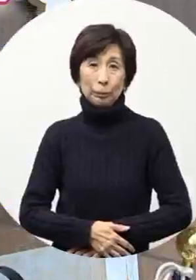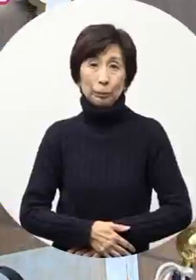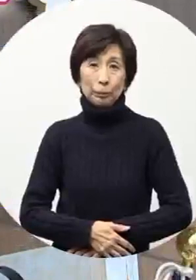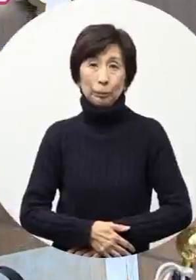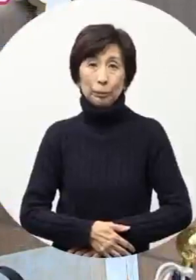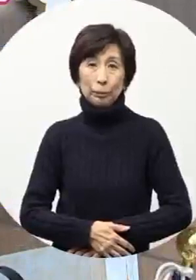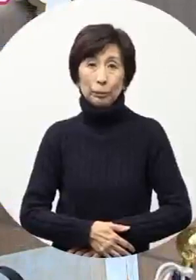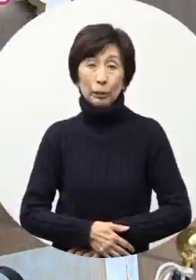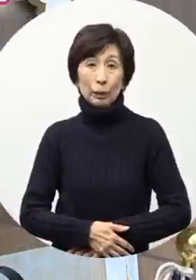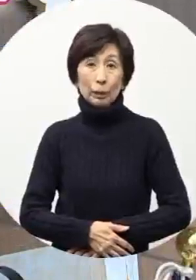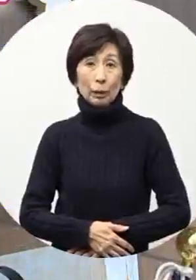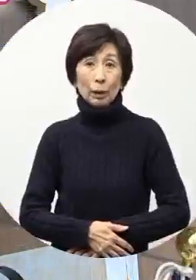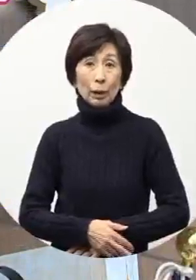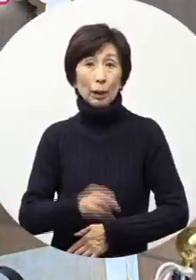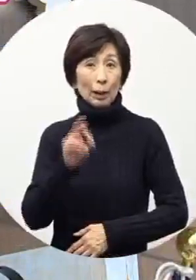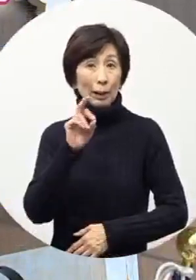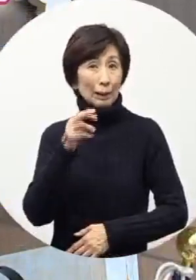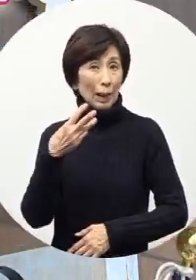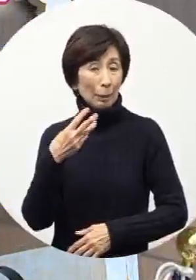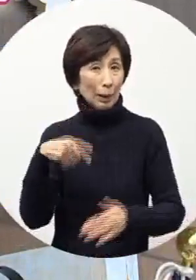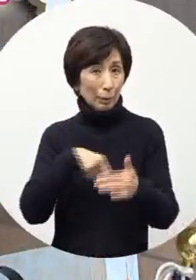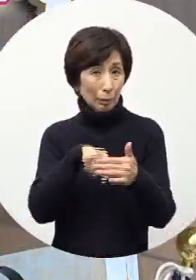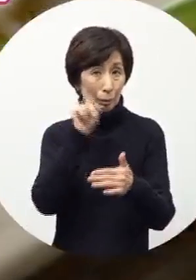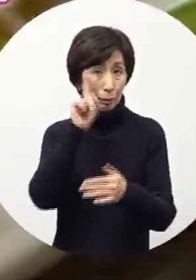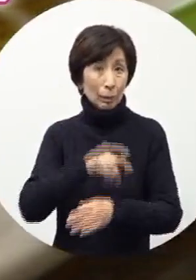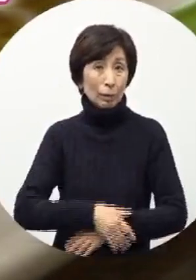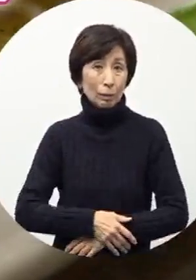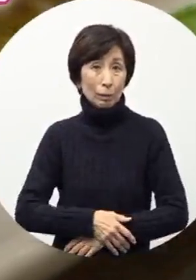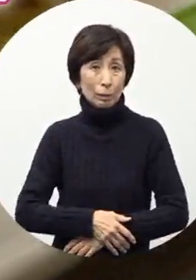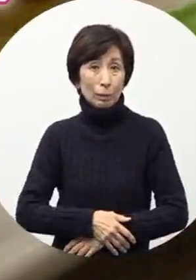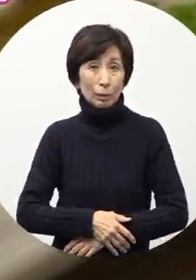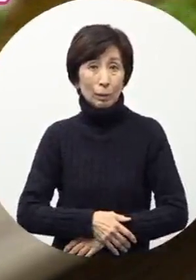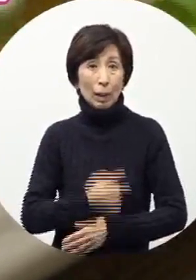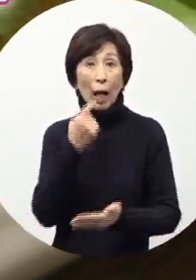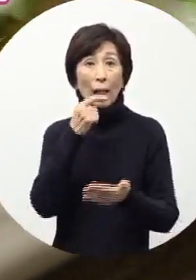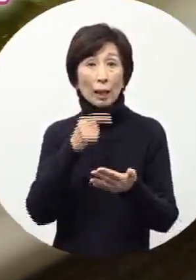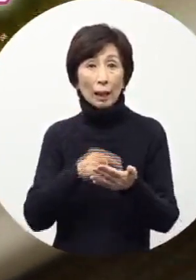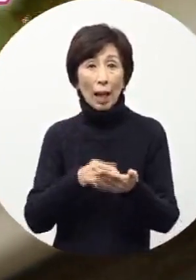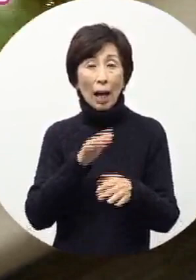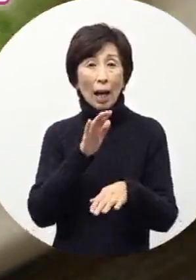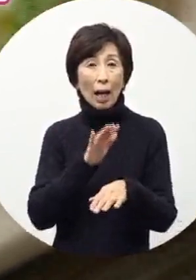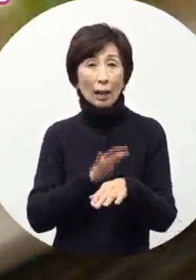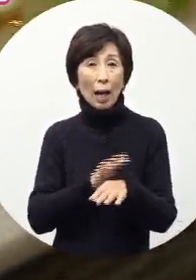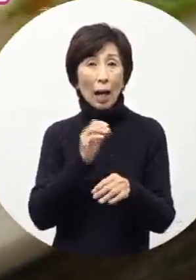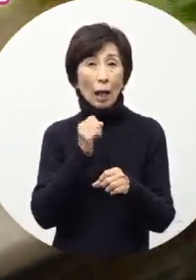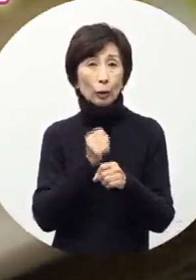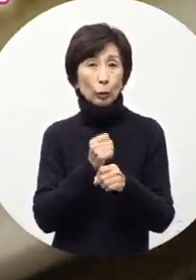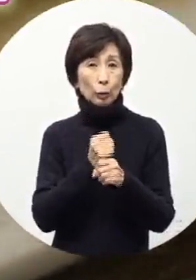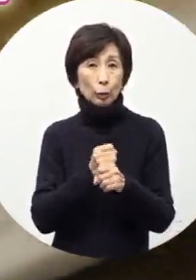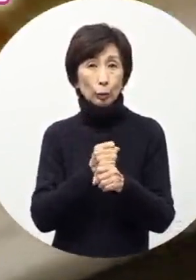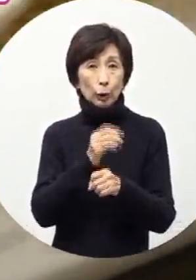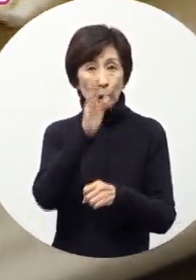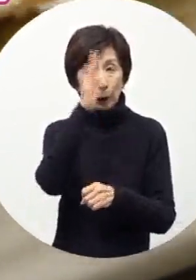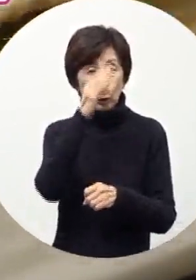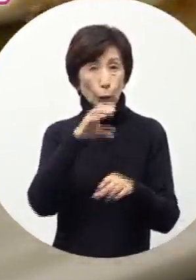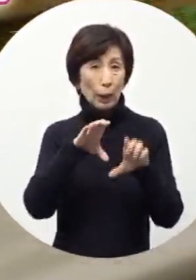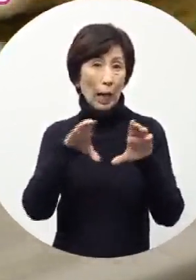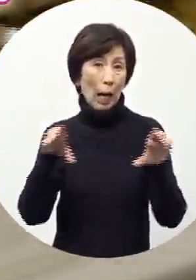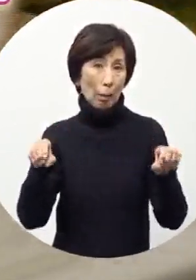そんなマッケンチーズカフェの町ゼミ、簡単手作り鶏ハムでテーブルを華やか